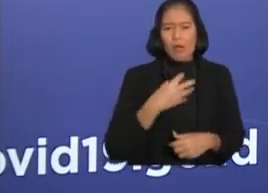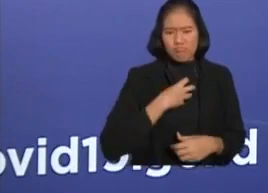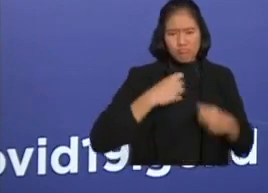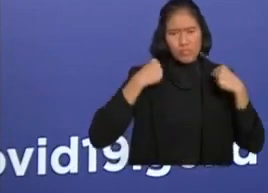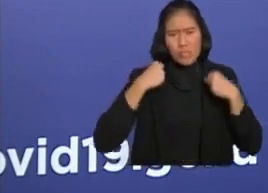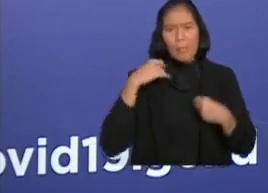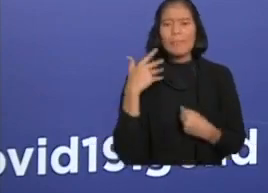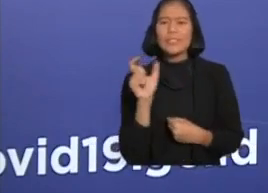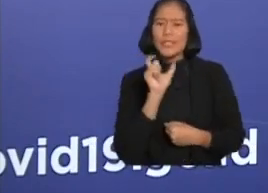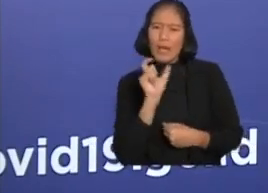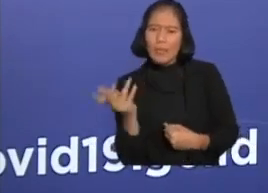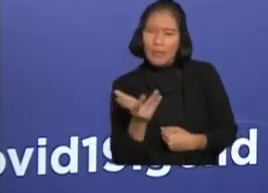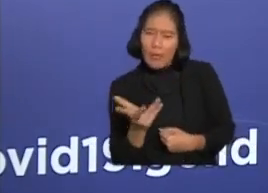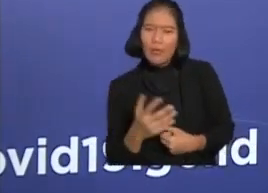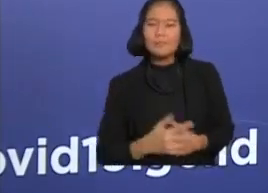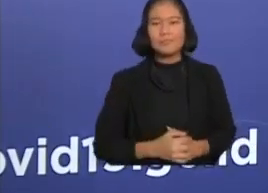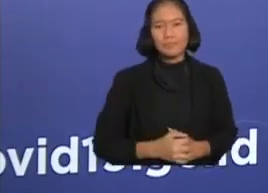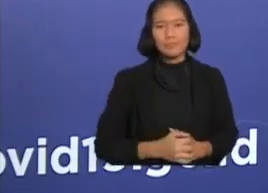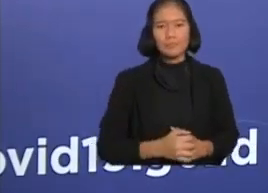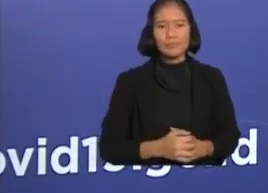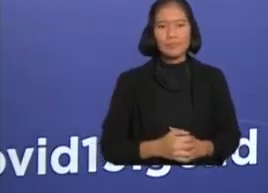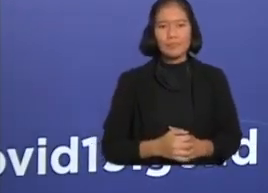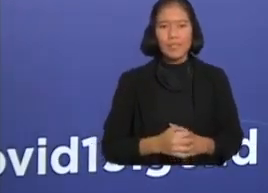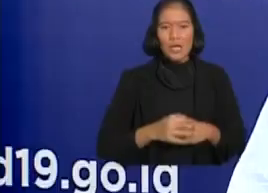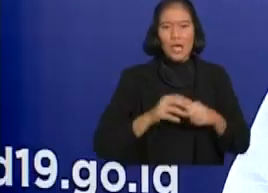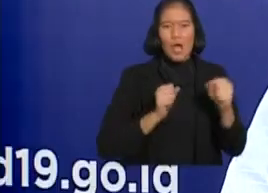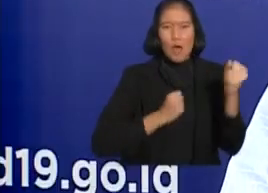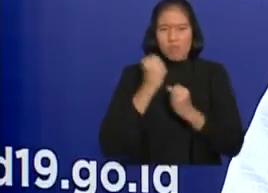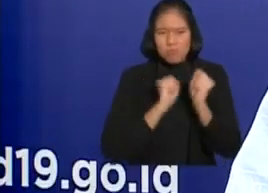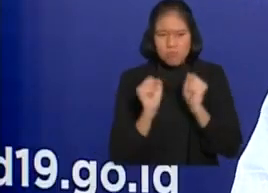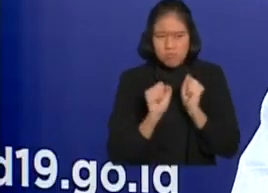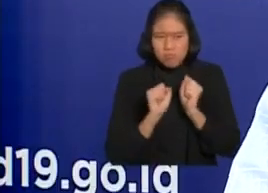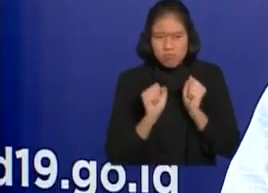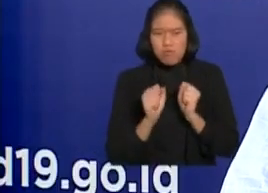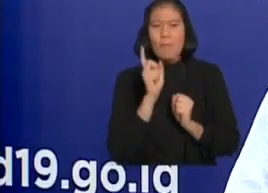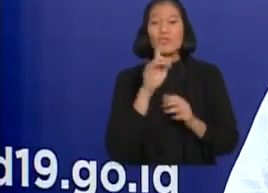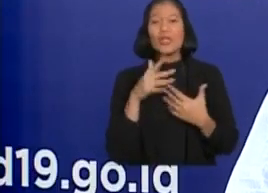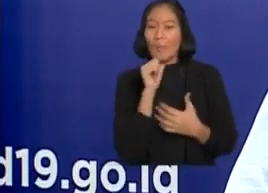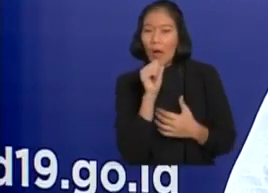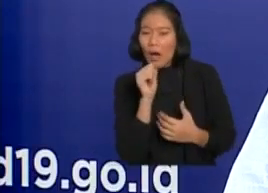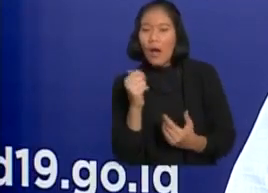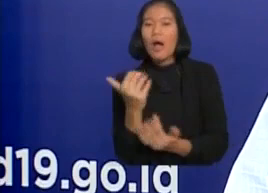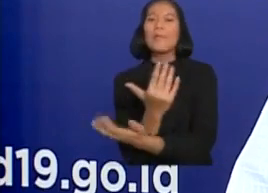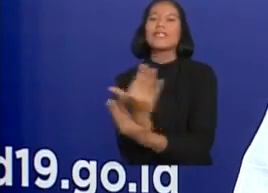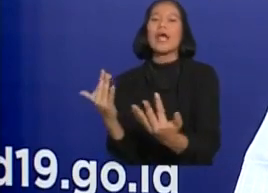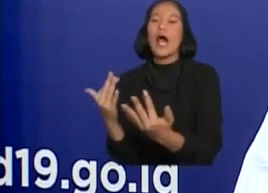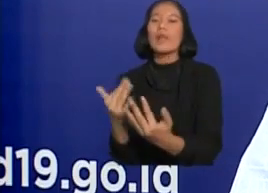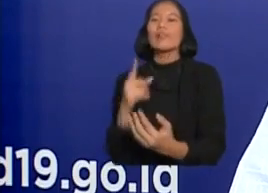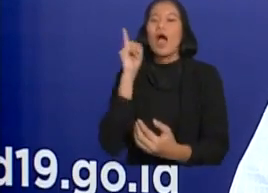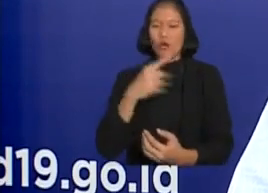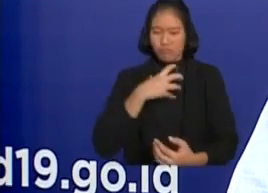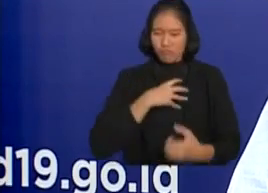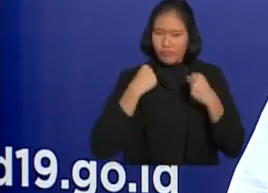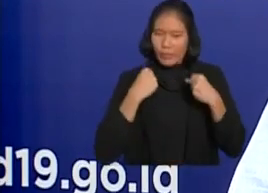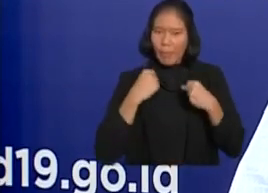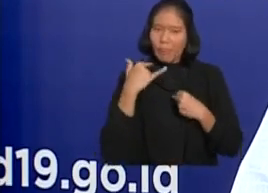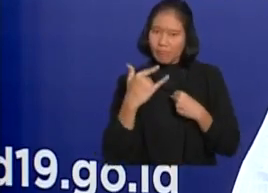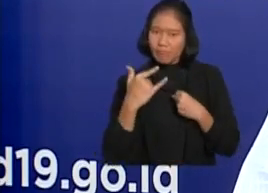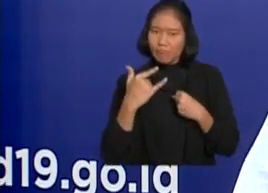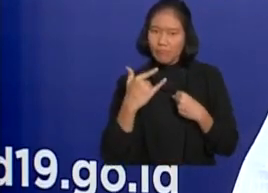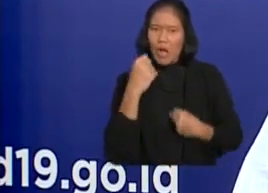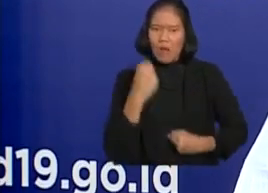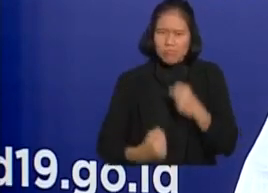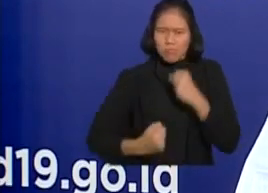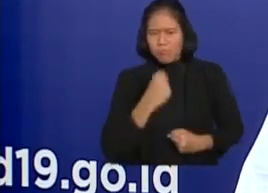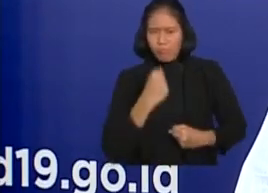survei tutup yakni kebaya Iya yang lari maraton ini adalah seluruh rakyat Indonesia seluruh rakyat Indonesia harus tahan gitu